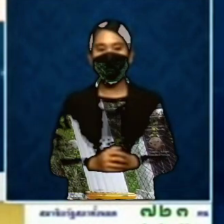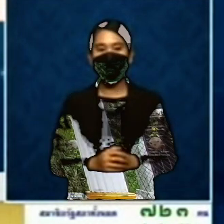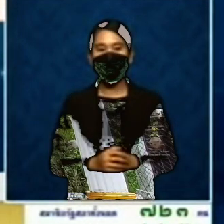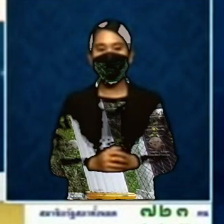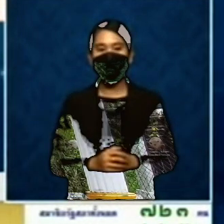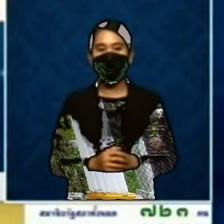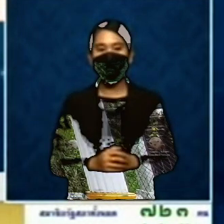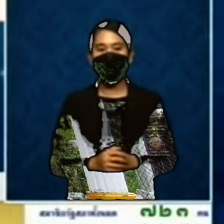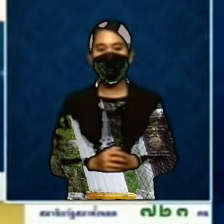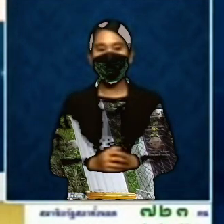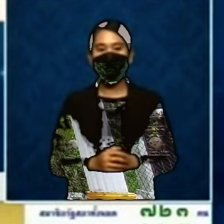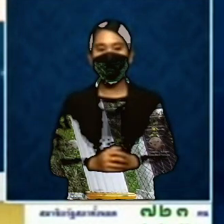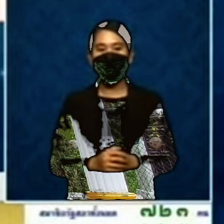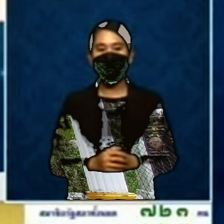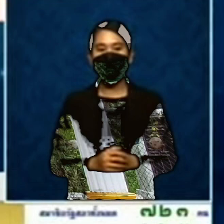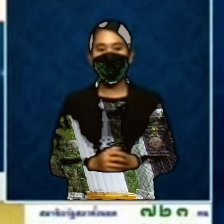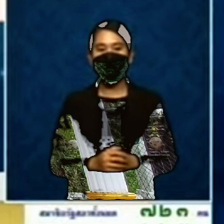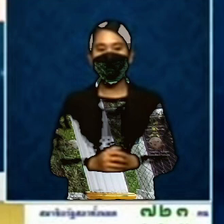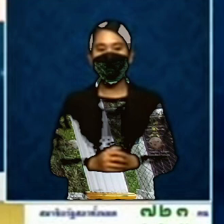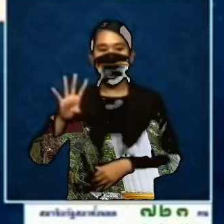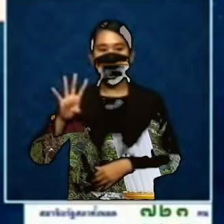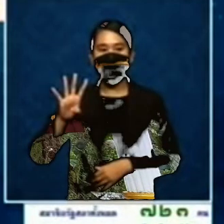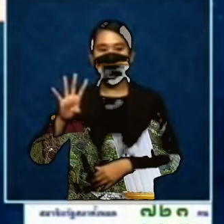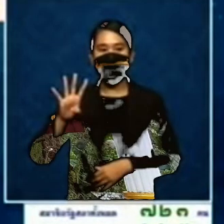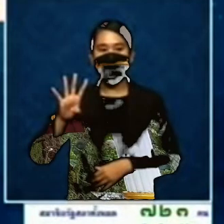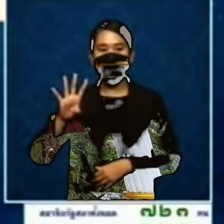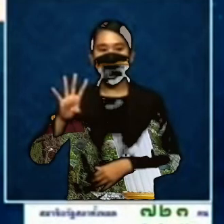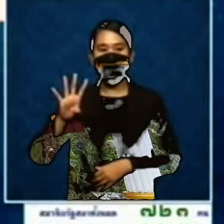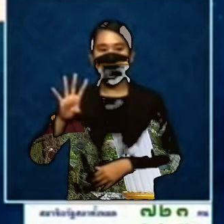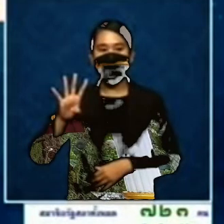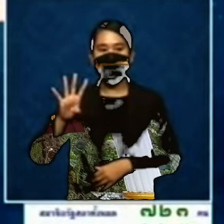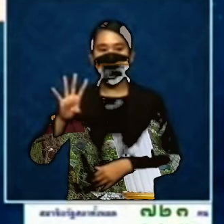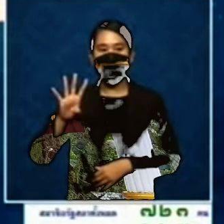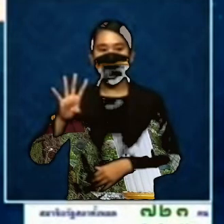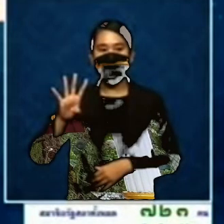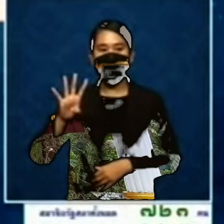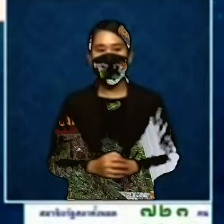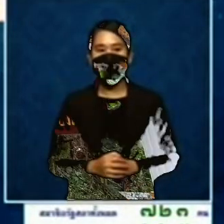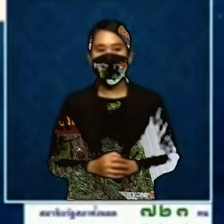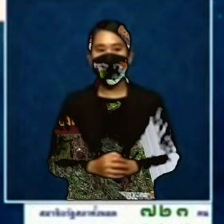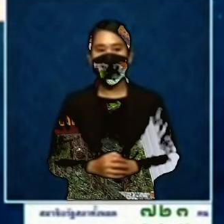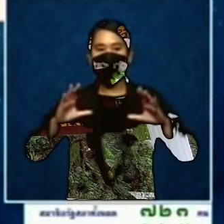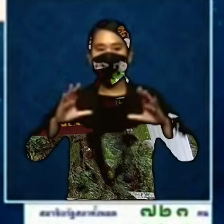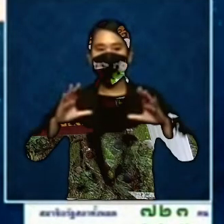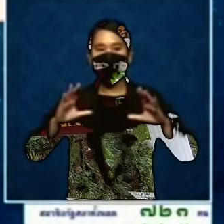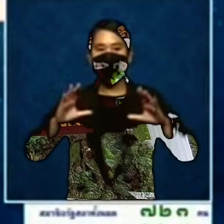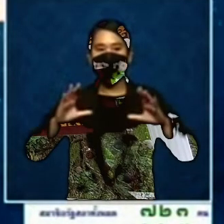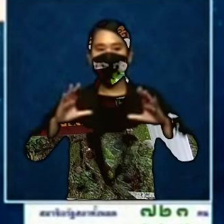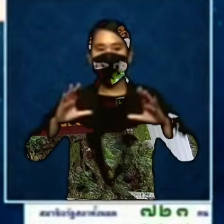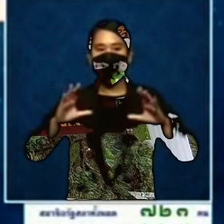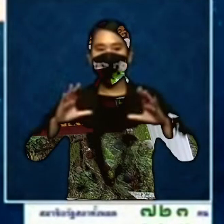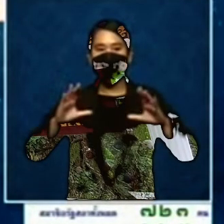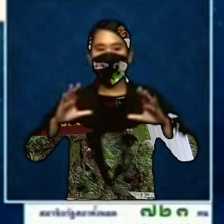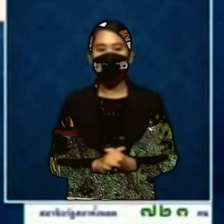254นางสาวแนนบุญธิดาสมชัย ไม่รับหลักการค่ะ